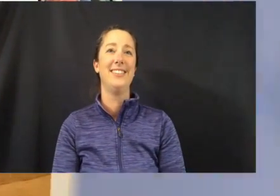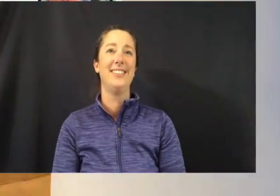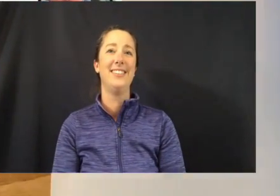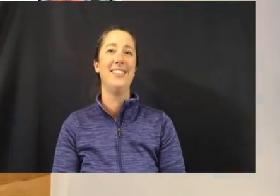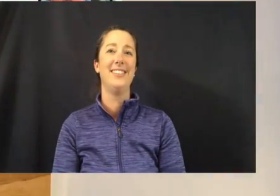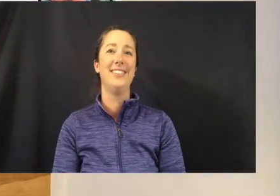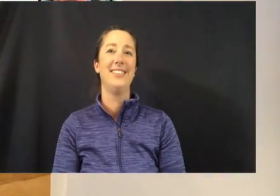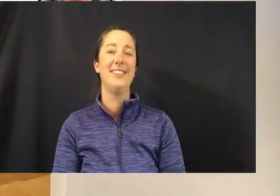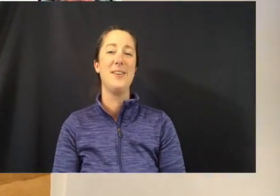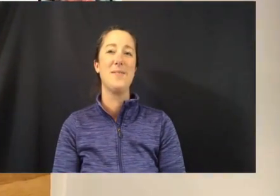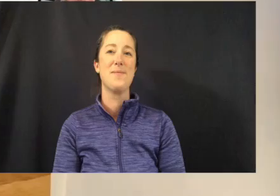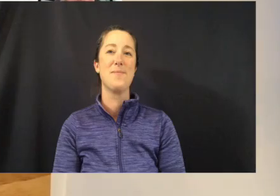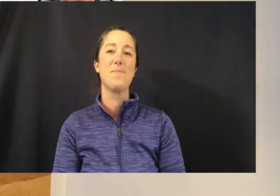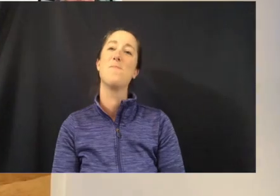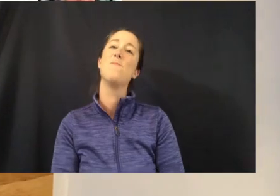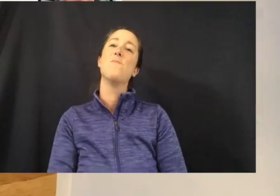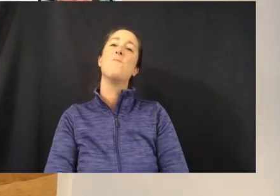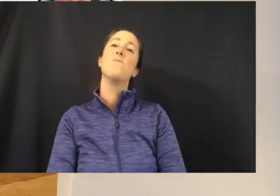finalement.